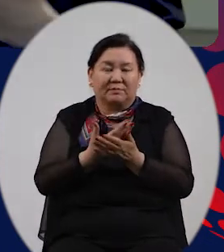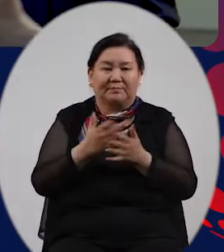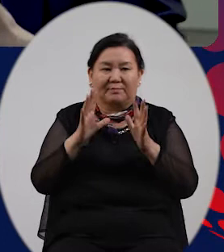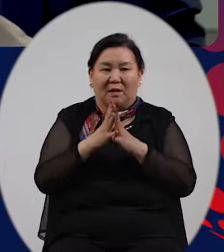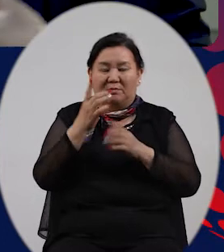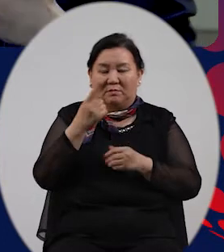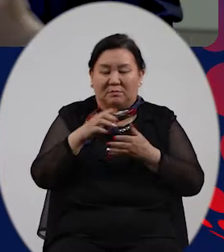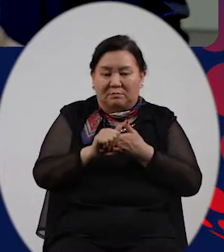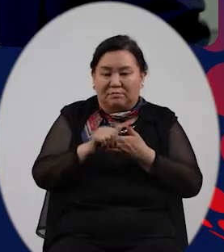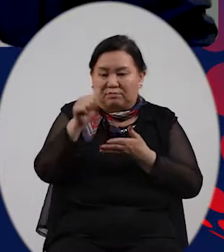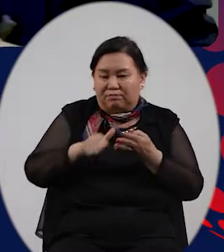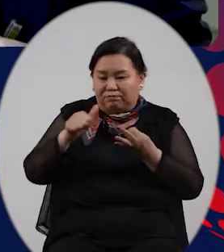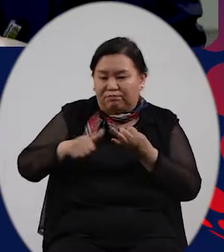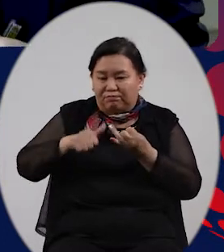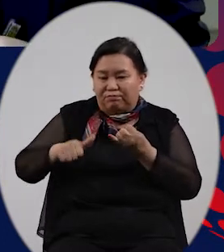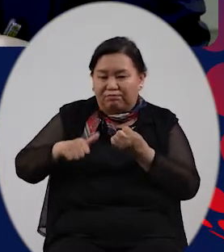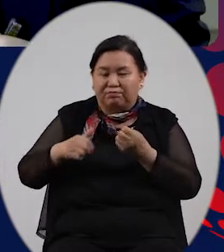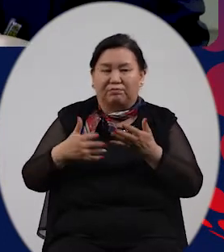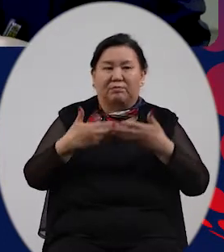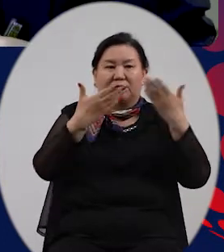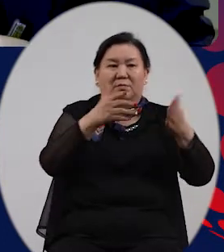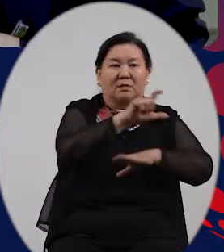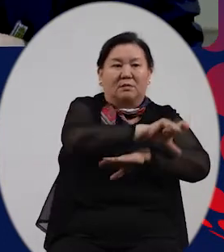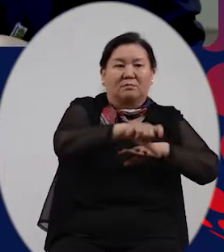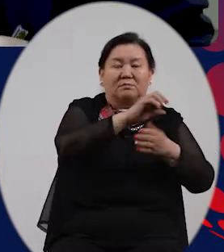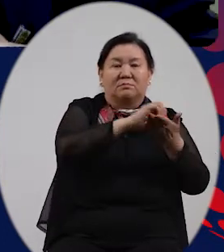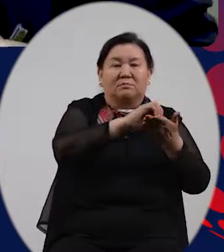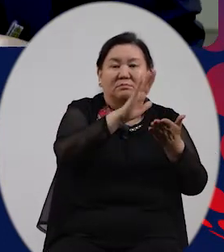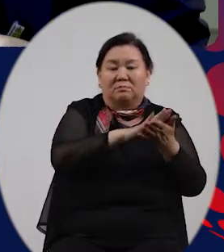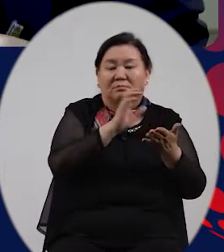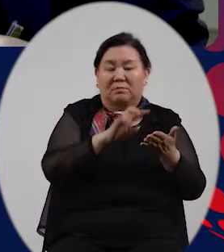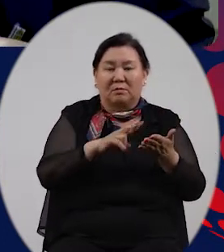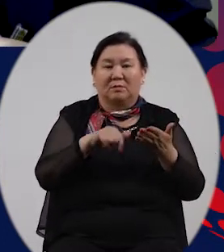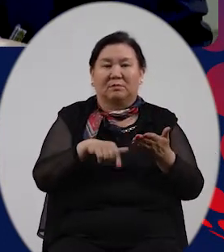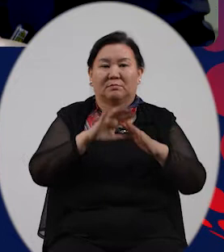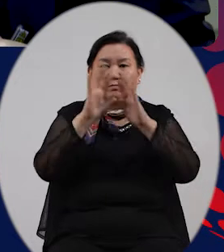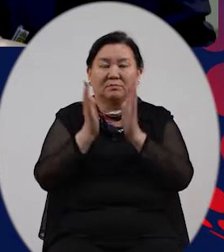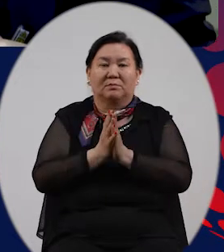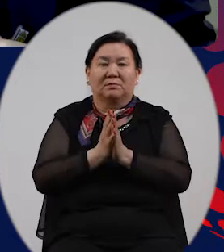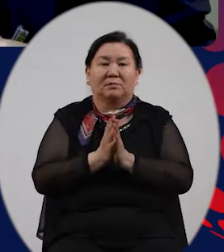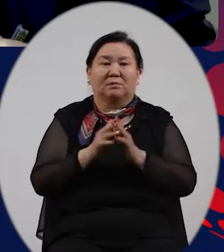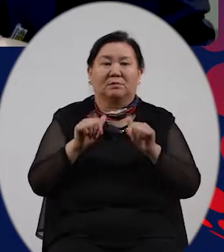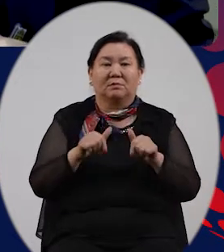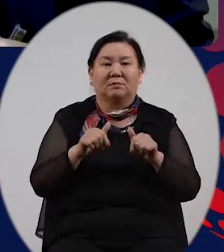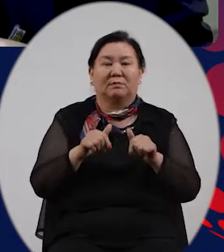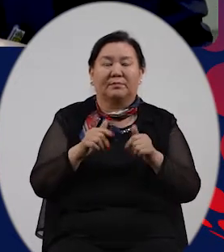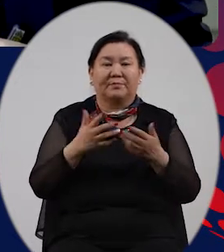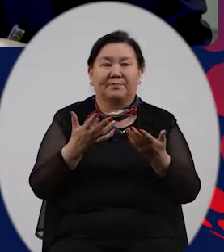11 төрлийн бичиг баримтыг бүрдүүлж өгөөд экспортынхаа мэдүүлгийг бүгдлөөд ингээд энэ бүгдэд бол нийтдээ